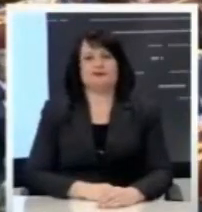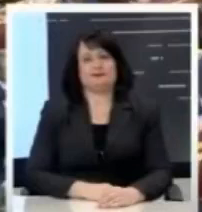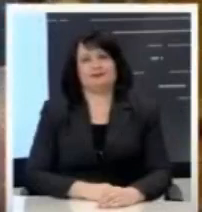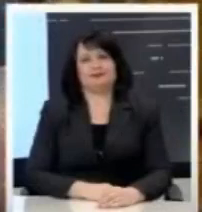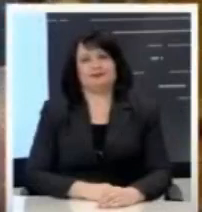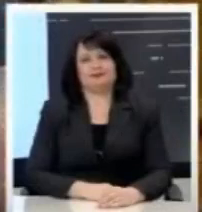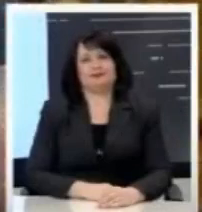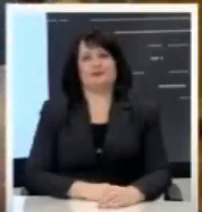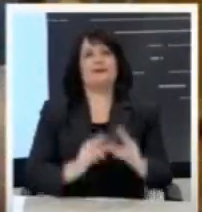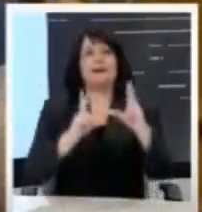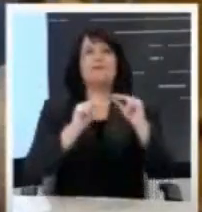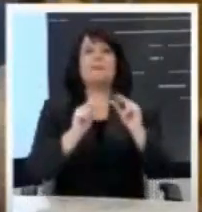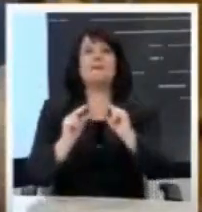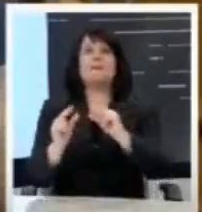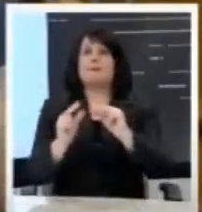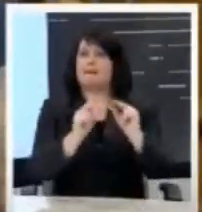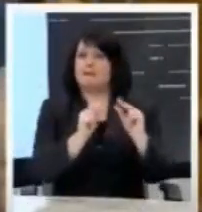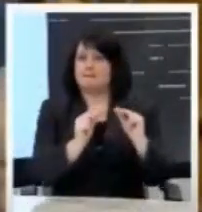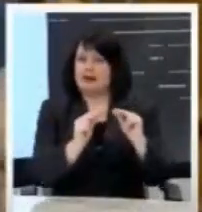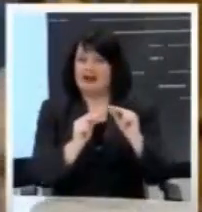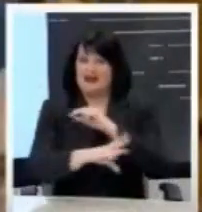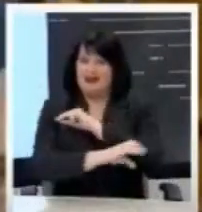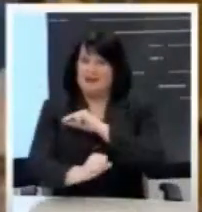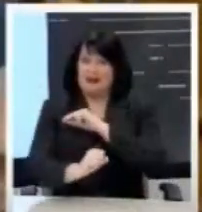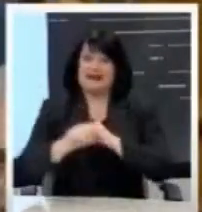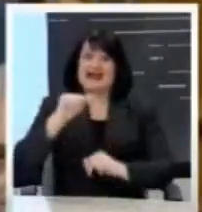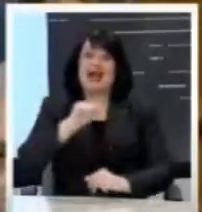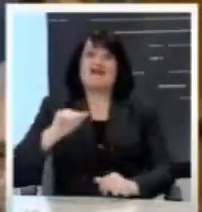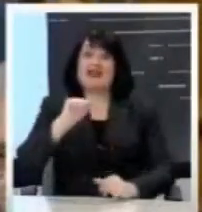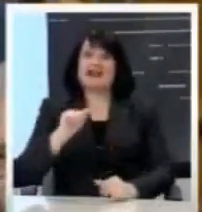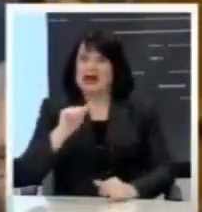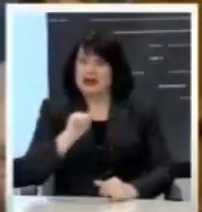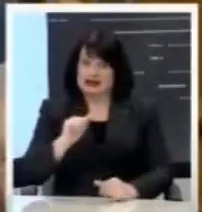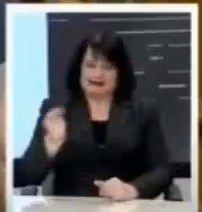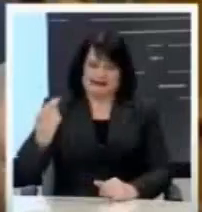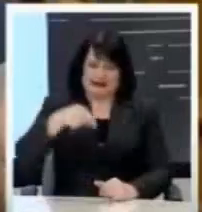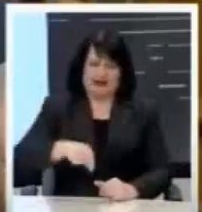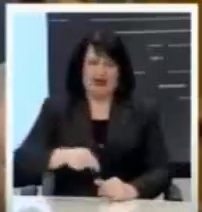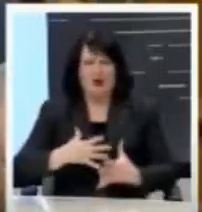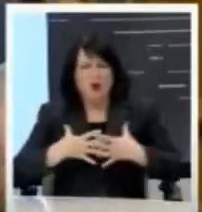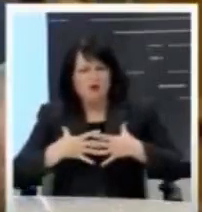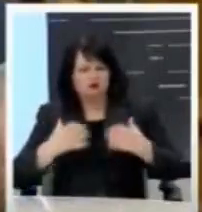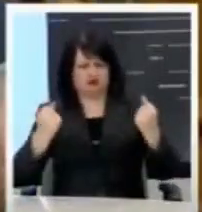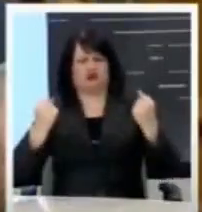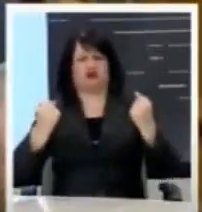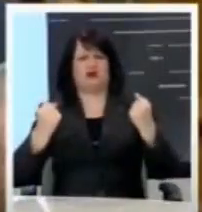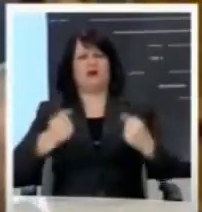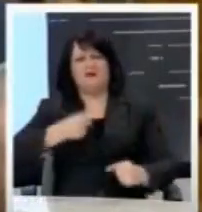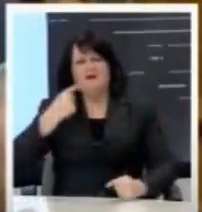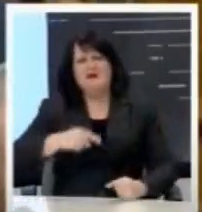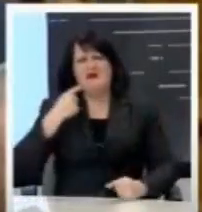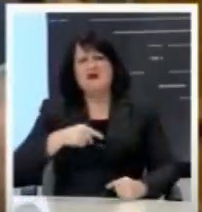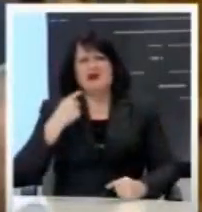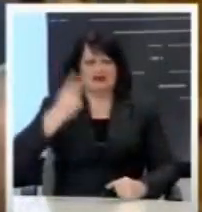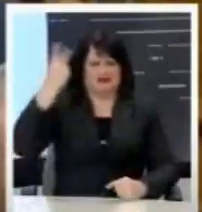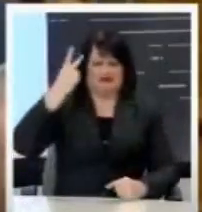Στις συνομιλίες αυτές, ο κ. Αυγενάκης, ο οποίος εδώ έρχεται μάλιστα και εξεγείρεται και με βαρύτατες εκφράσεις εναντίον του